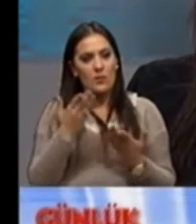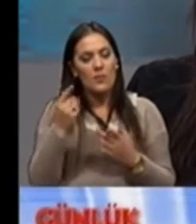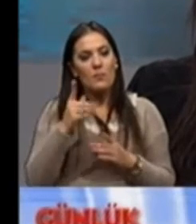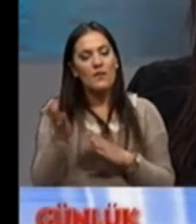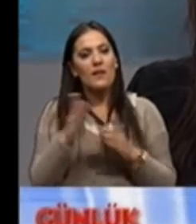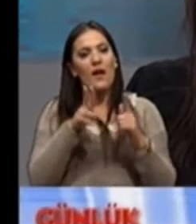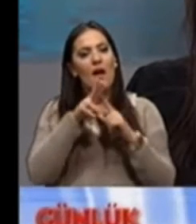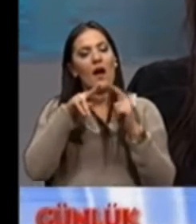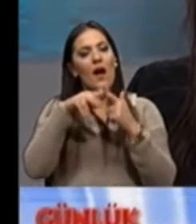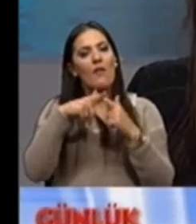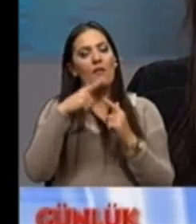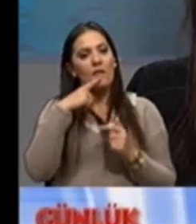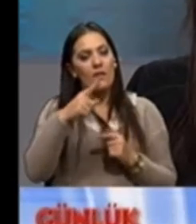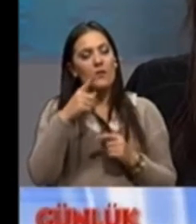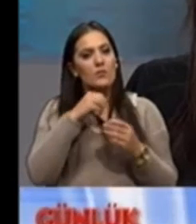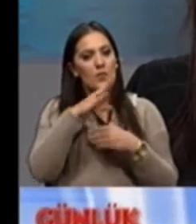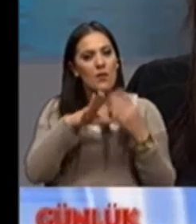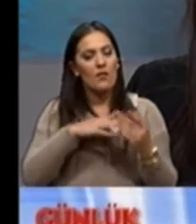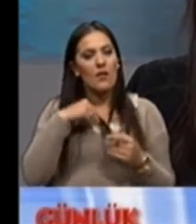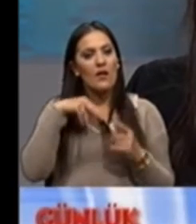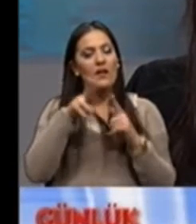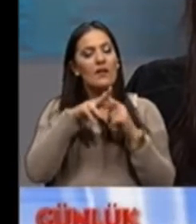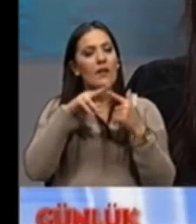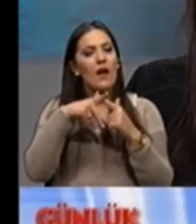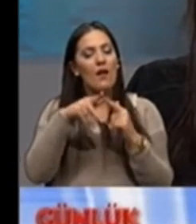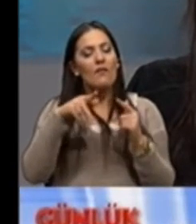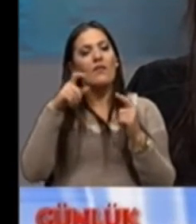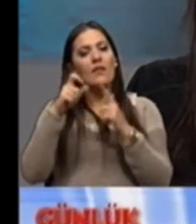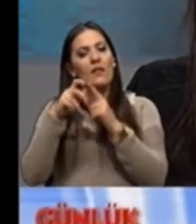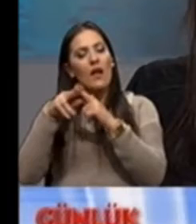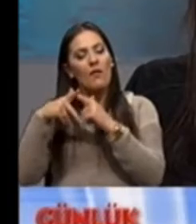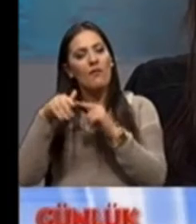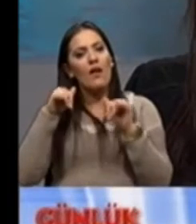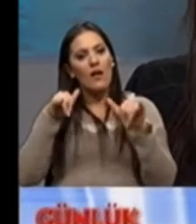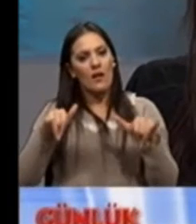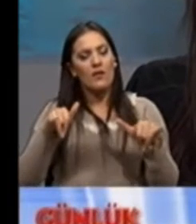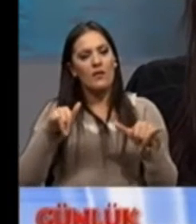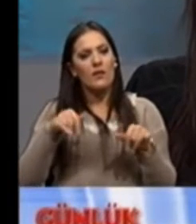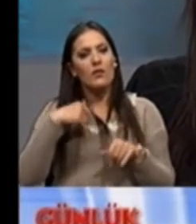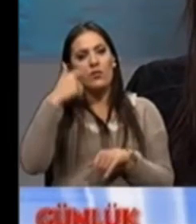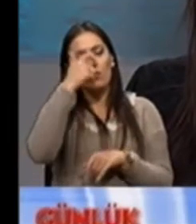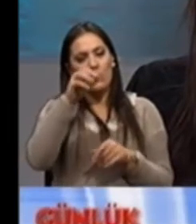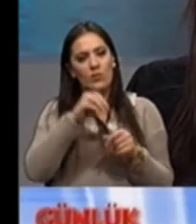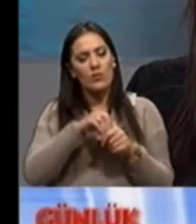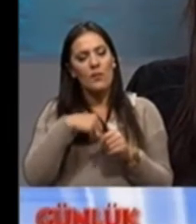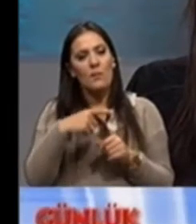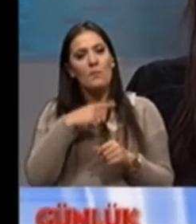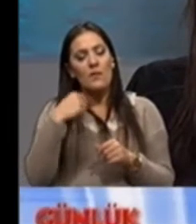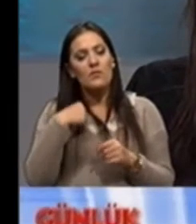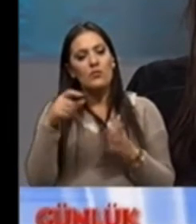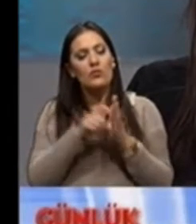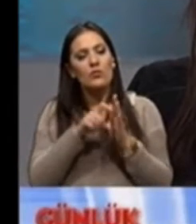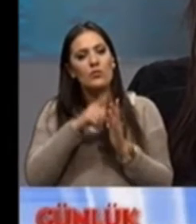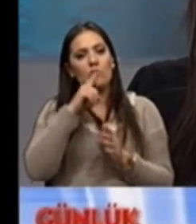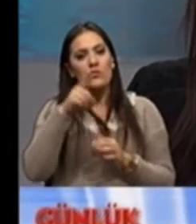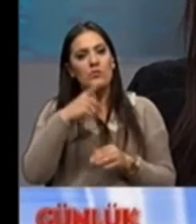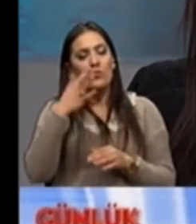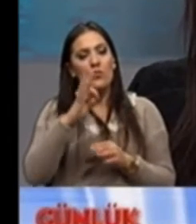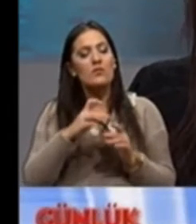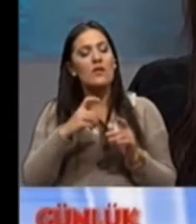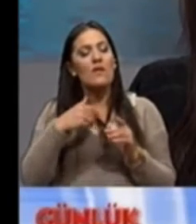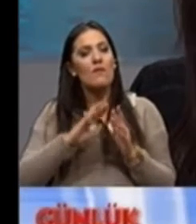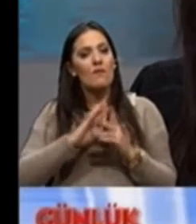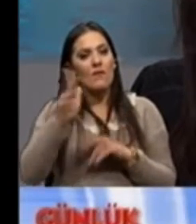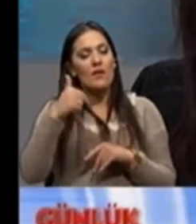da KAF dediğimiz olay var. KAF'ta da DAF'ta da aynı şekilde Türkiye'nin maalesef nüfusunun %90'ından